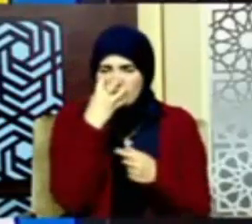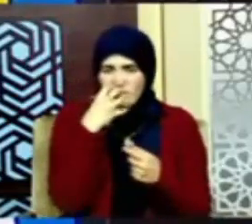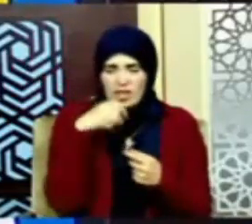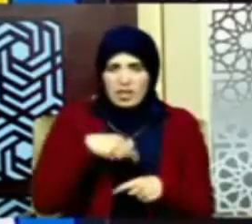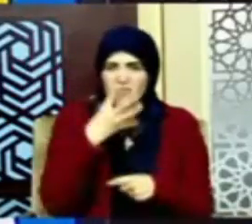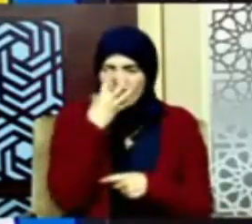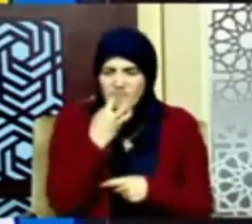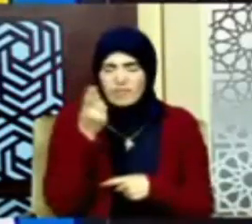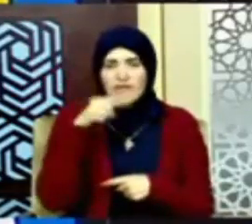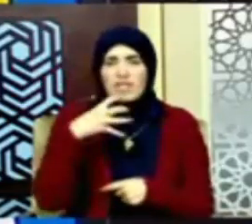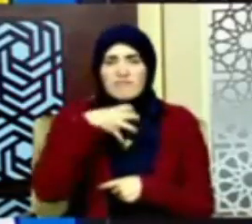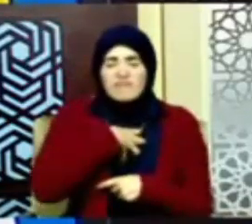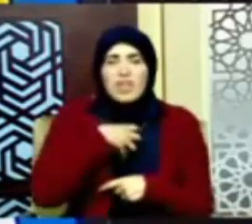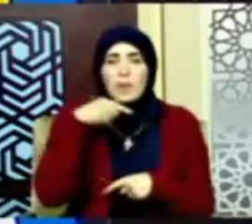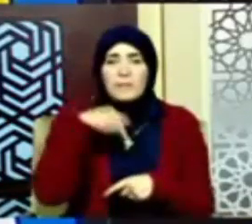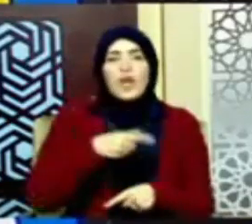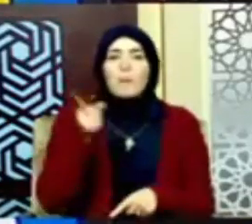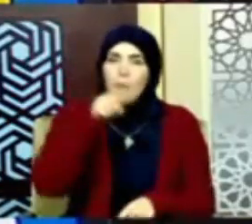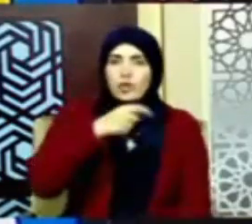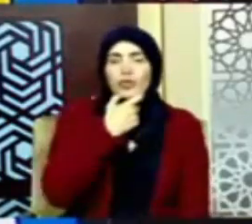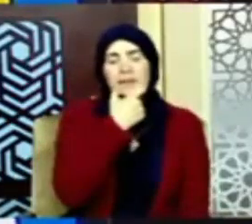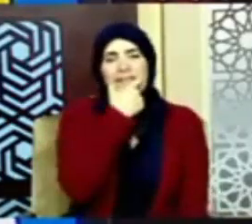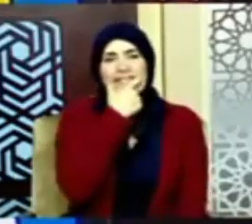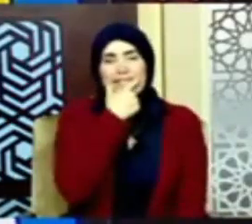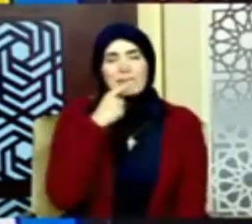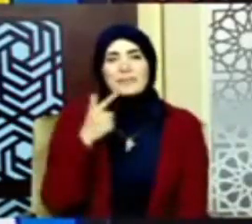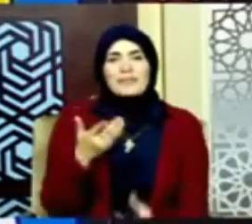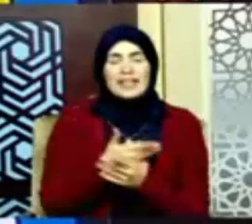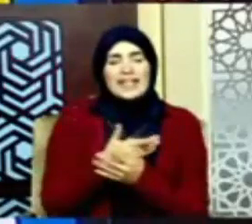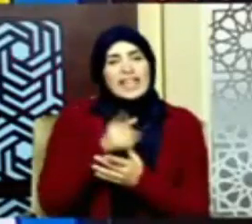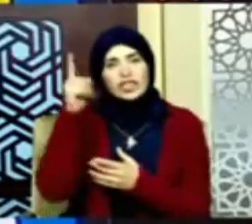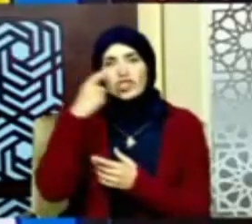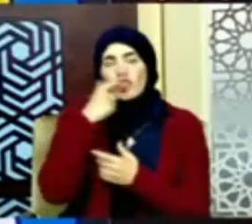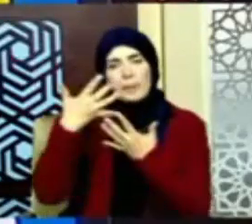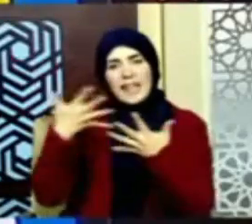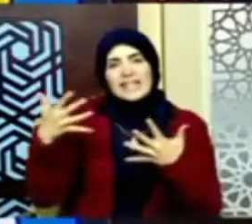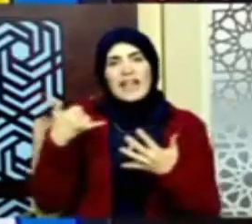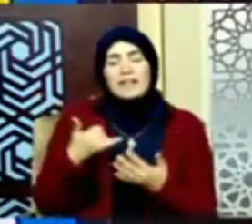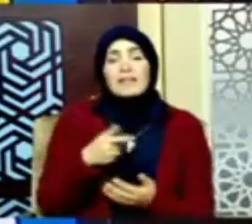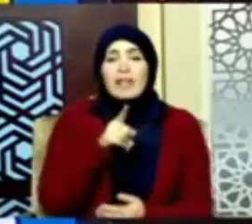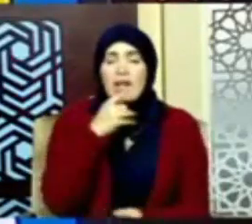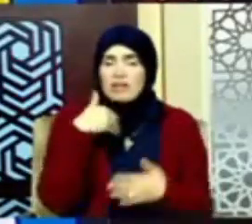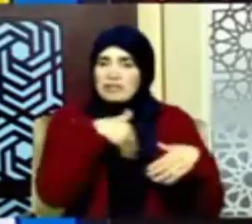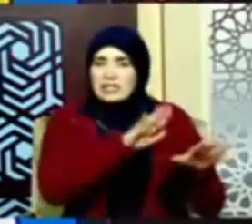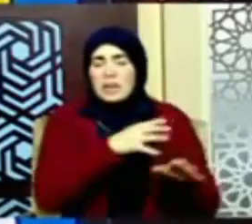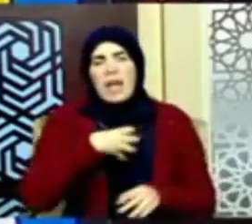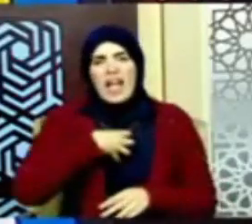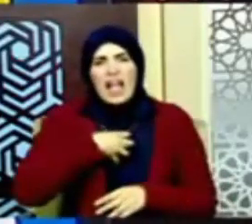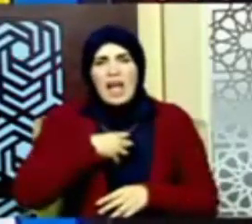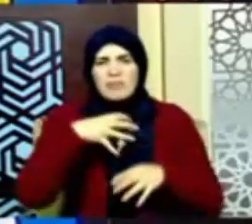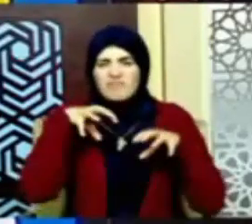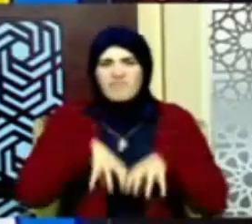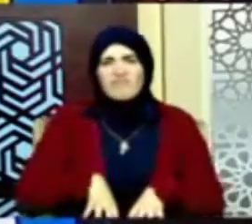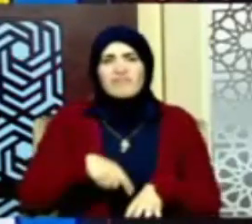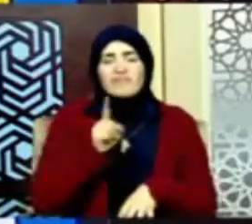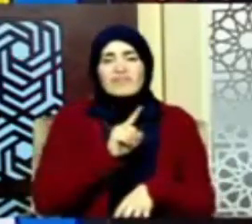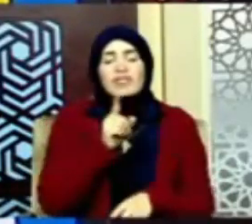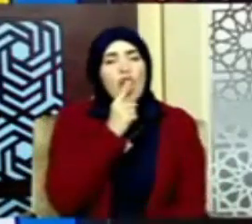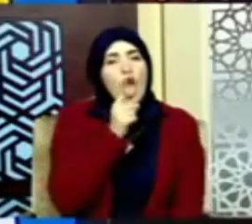القمى فلعل غيرك إن رآك مؤنما ترك الكآبة جانبا وتجهما.